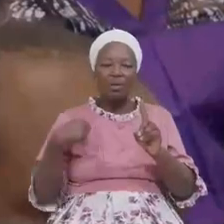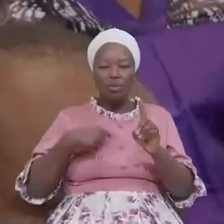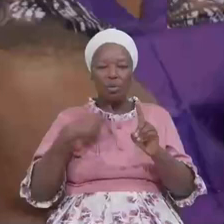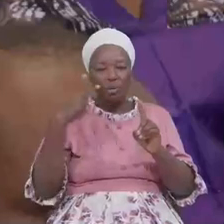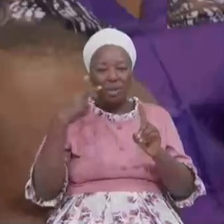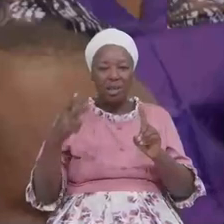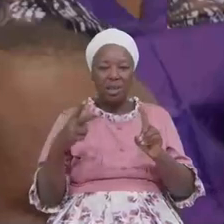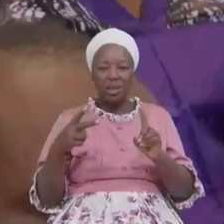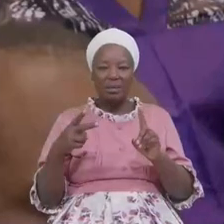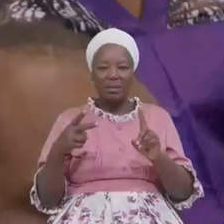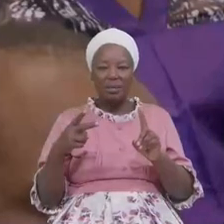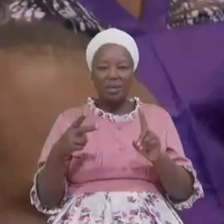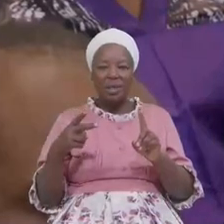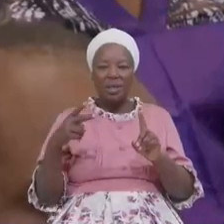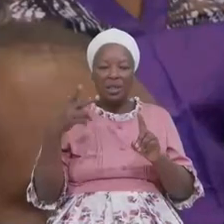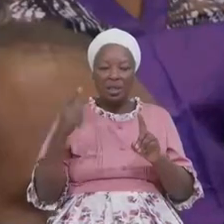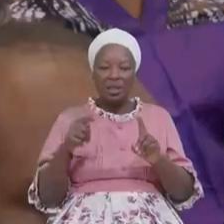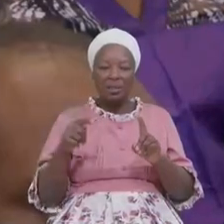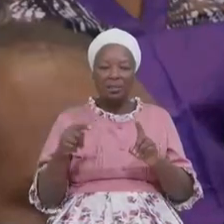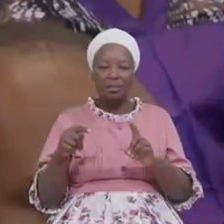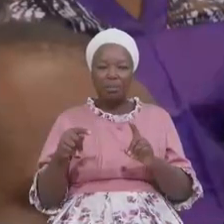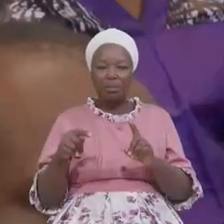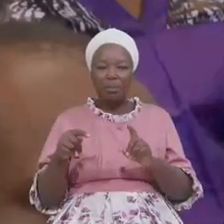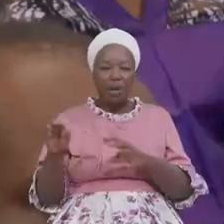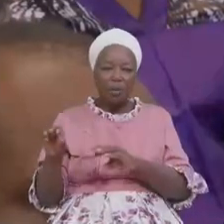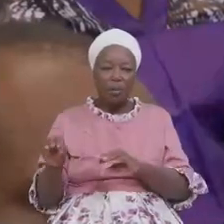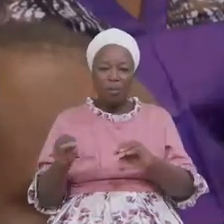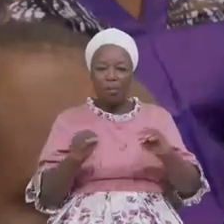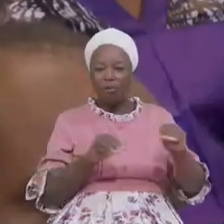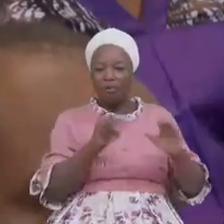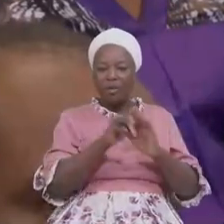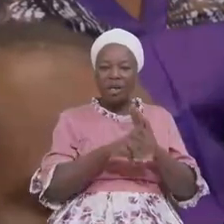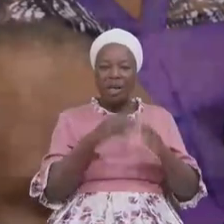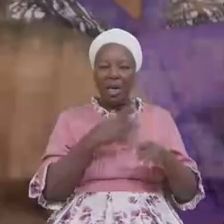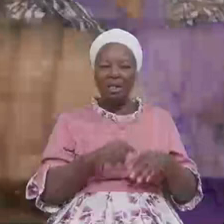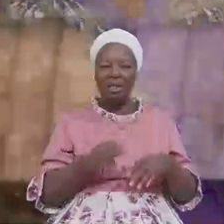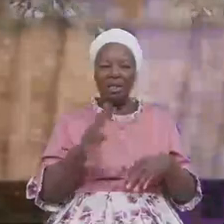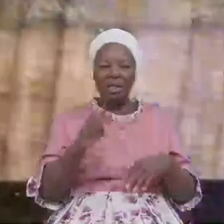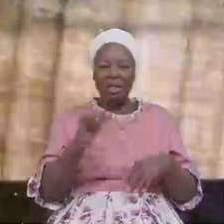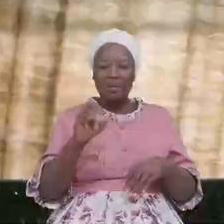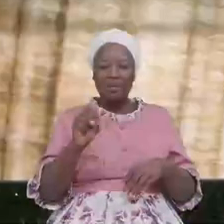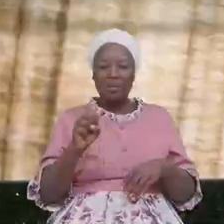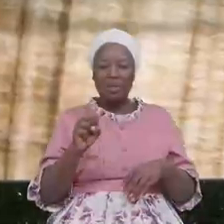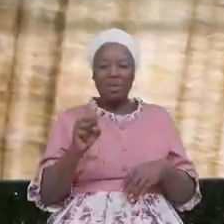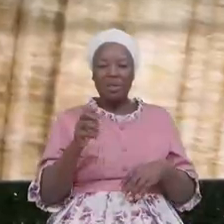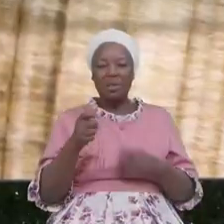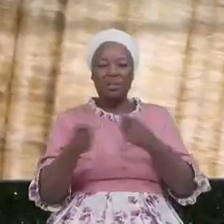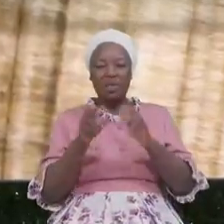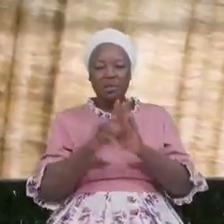le mouvement et la mauvaise gestion d'Israël sous sa bonté.